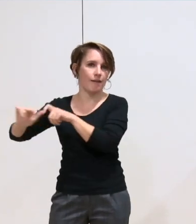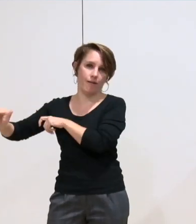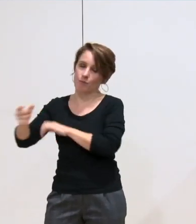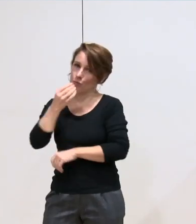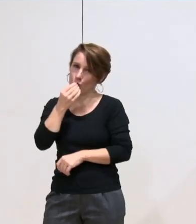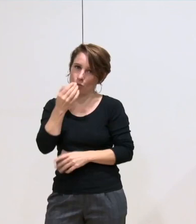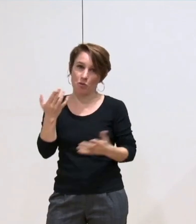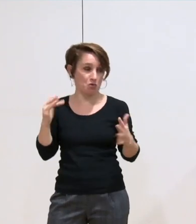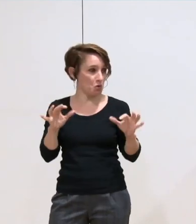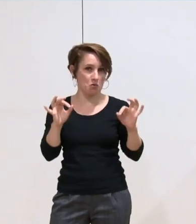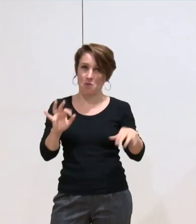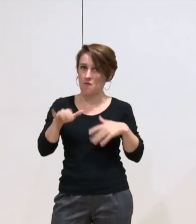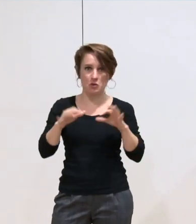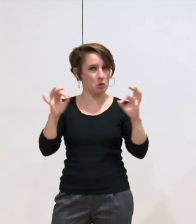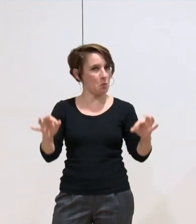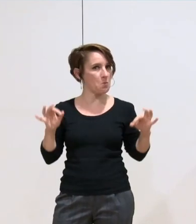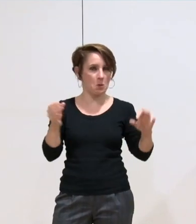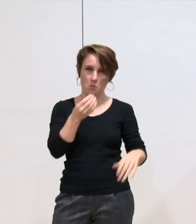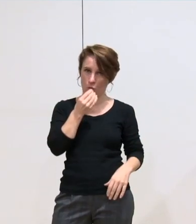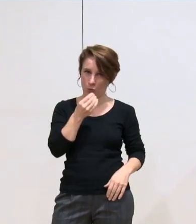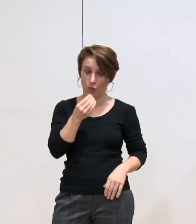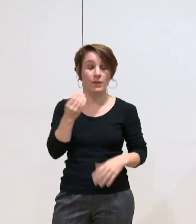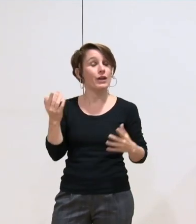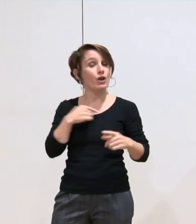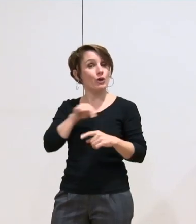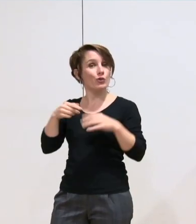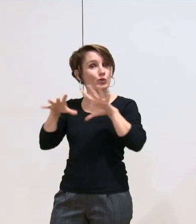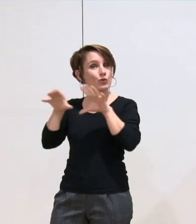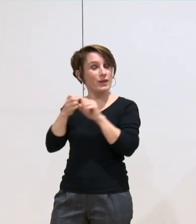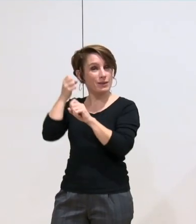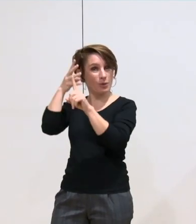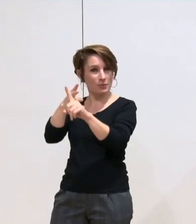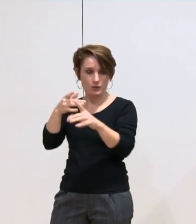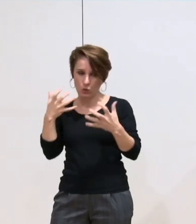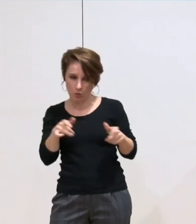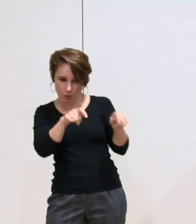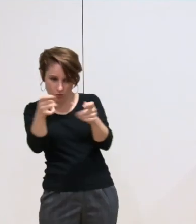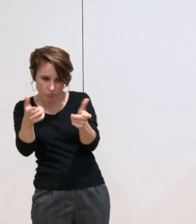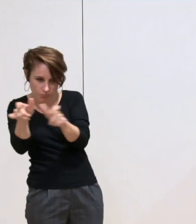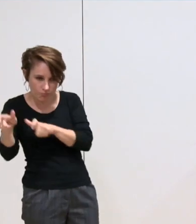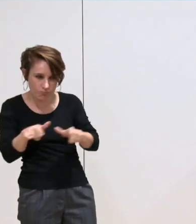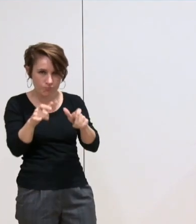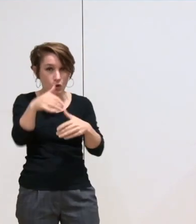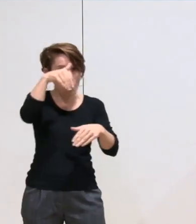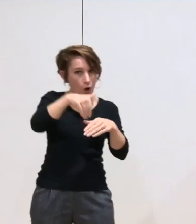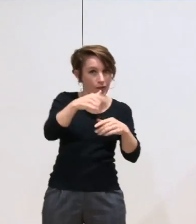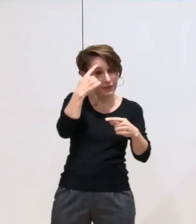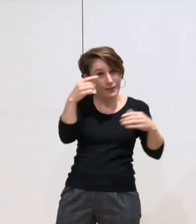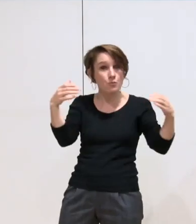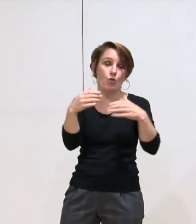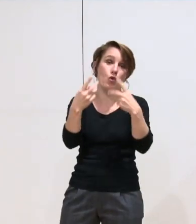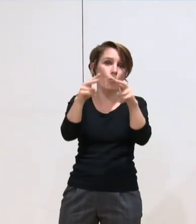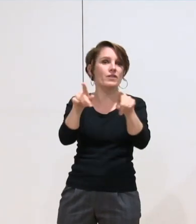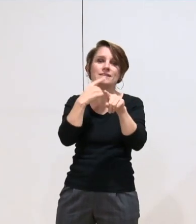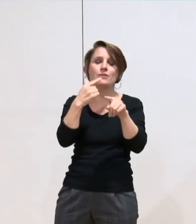remarquer. L'autre objectif de la mission était de faire préconisation aussi bien en interne que pour le groupe Ville, tout en sachant que ces satellites de la